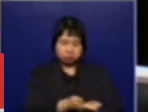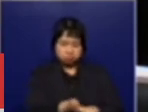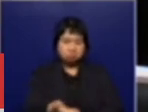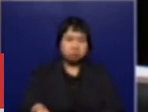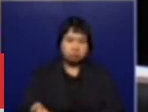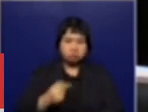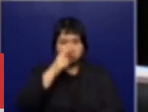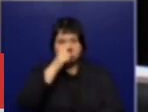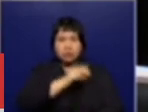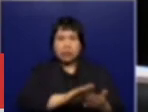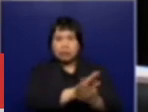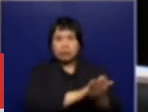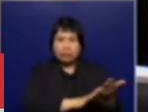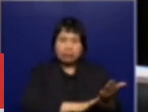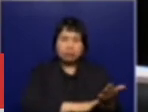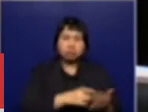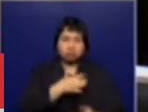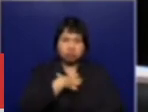คนไทยทั้งประเทศครับ